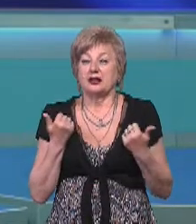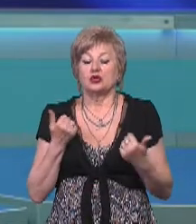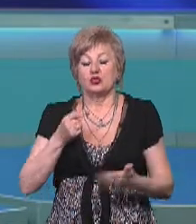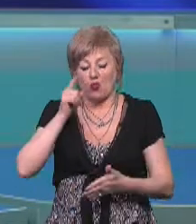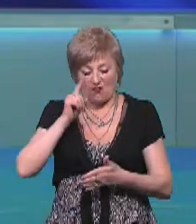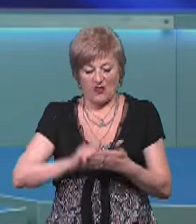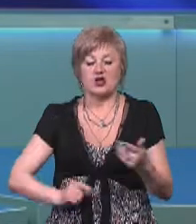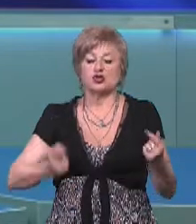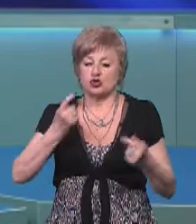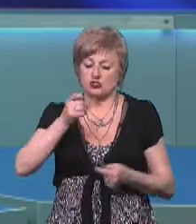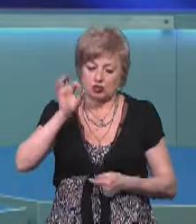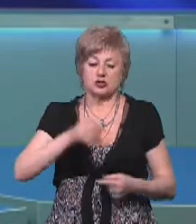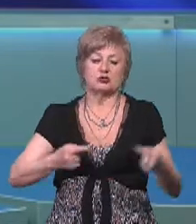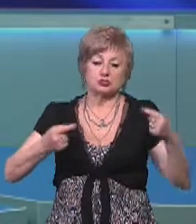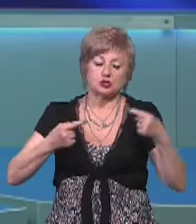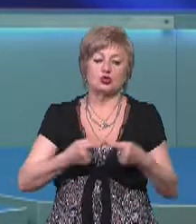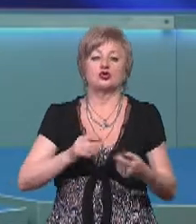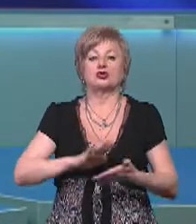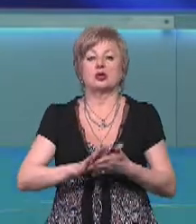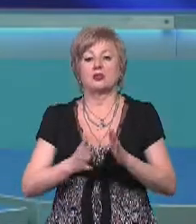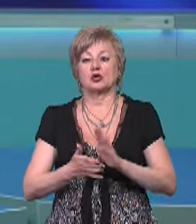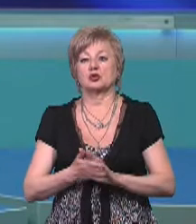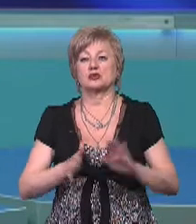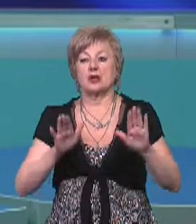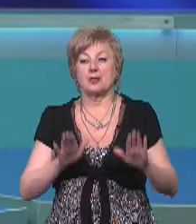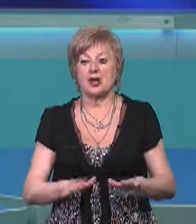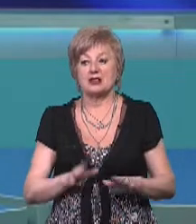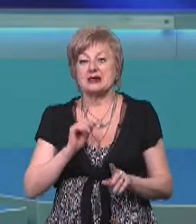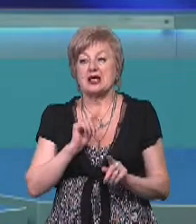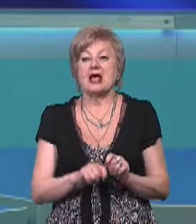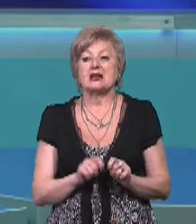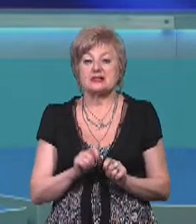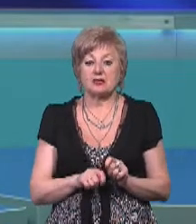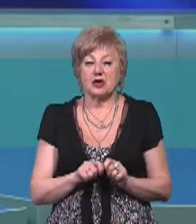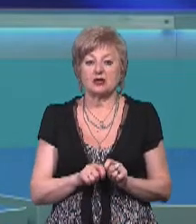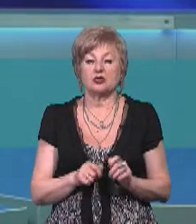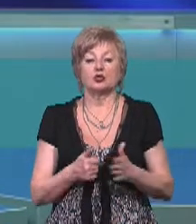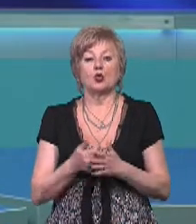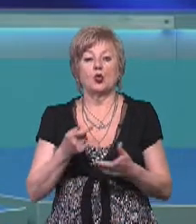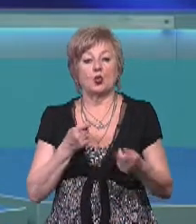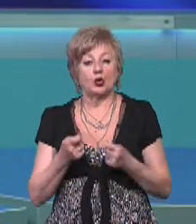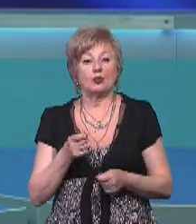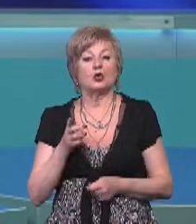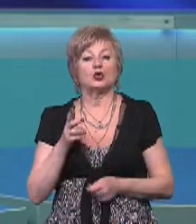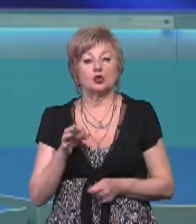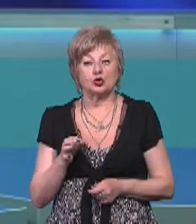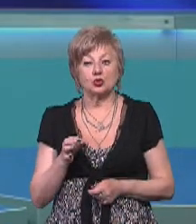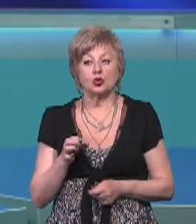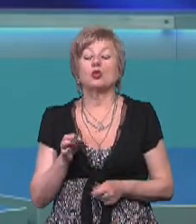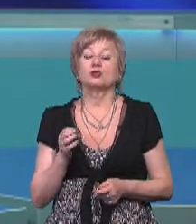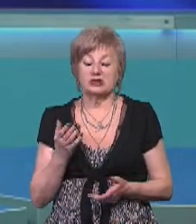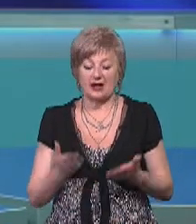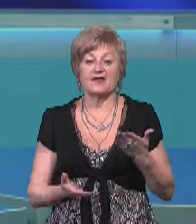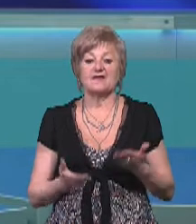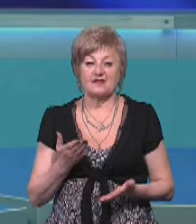певної остаточної позиції в середовищі експертів, в уряді, але імовірно,